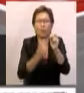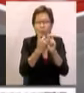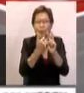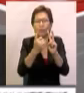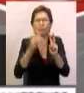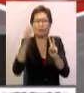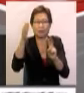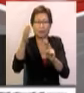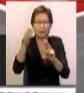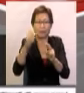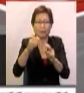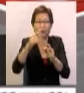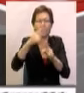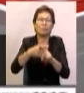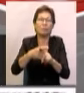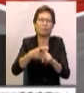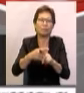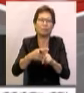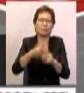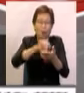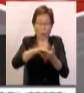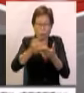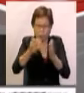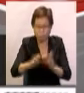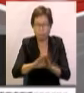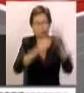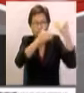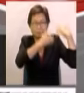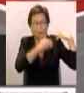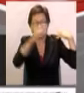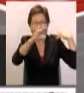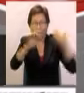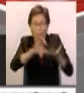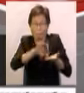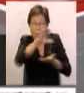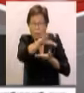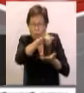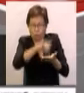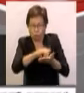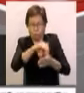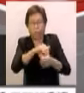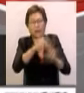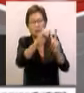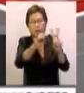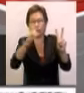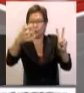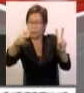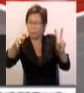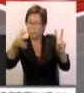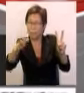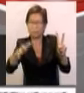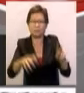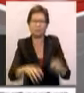bersama kumpulan auditor yang bertanggungjawab membuat audit syarikat pelaburan berkenaan pada 2015.